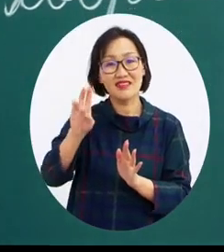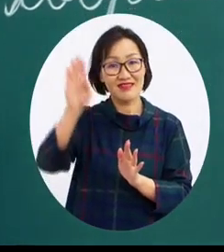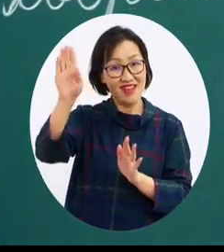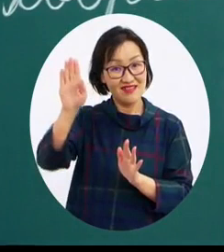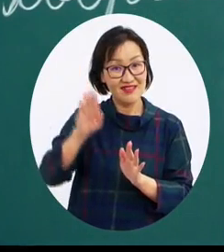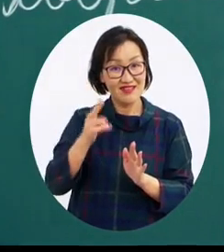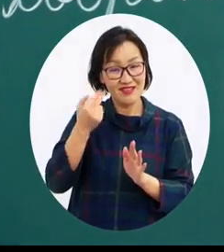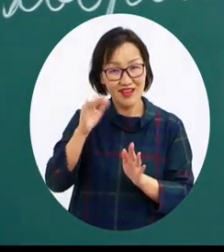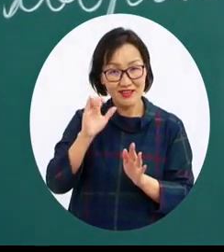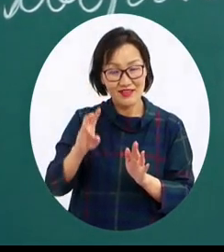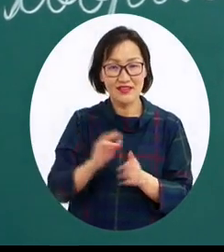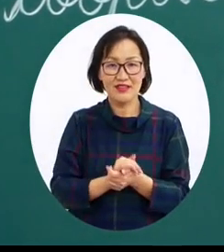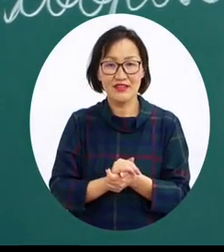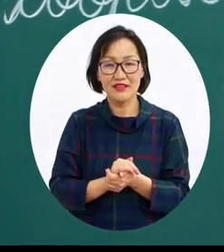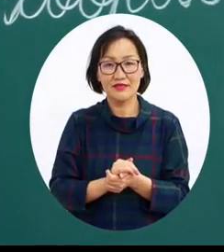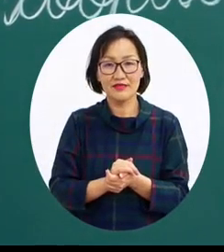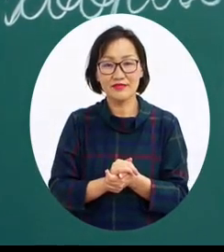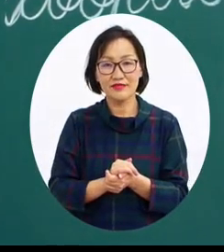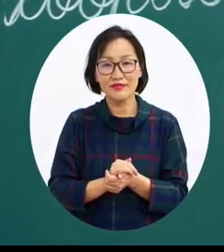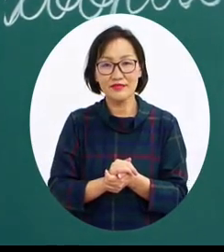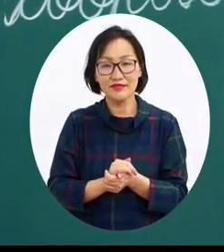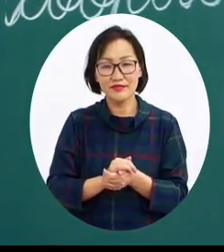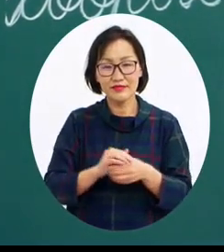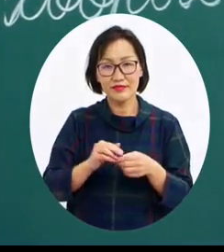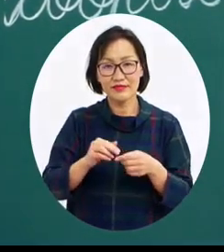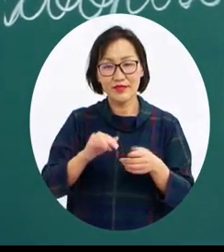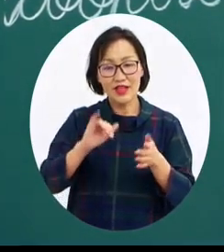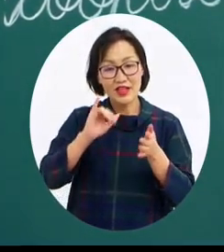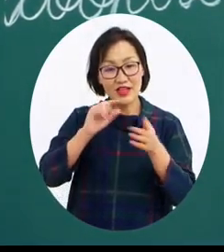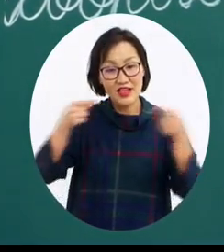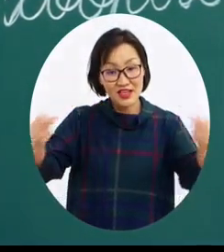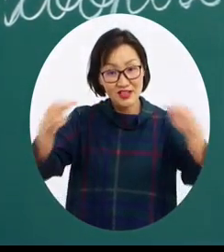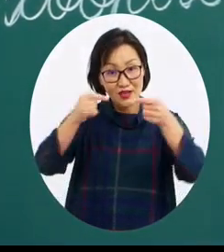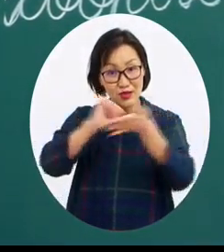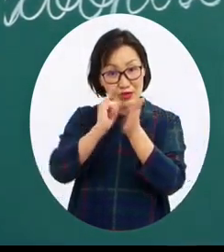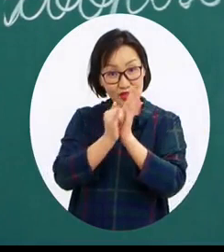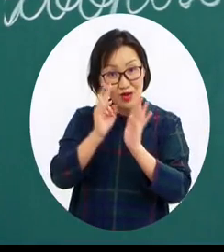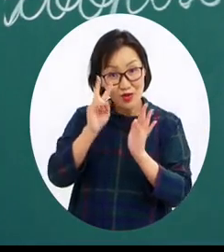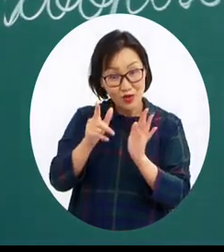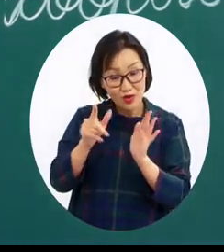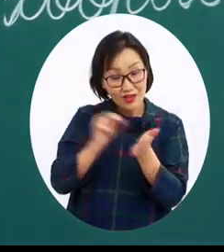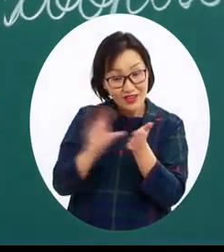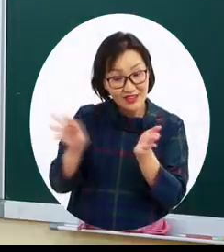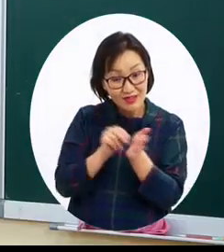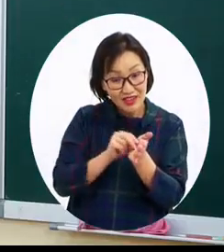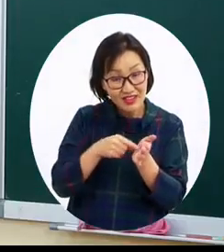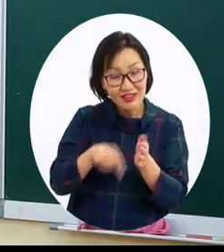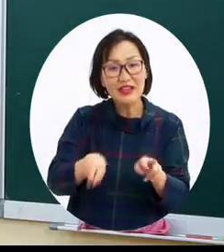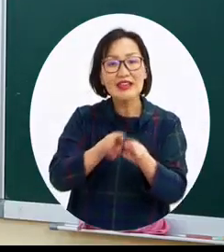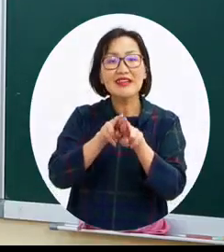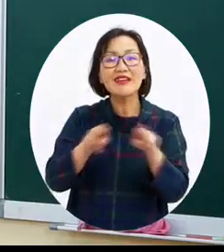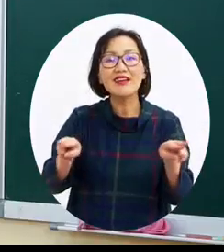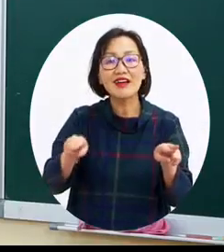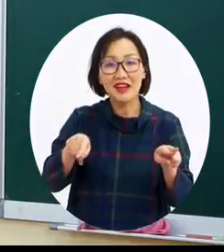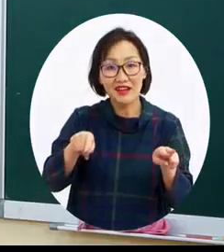За багш нь ер нь ойр юу эсрэг утгатай үгийг тэмдэглэлтэй ялгаатай гэдэг энэ тэмдгээр бас тэмдэглээд байдаг ангийнхандаа энэ ялгаатай